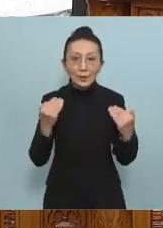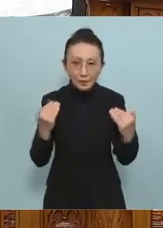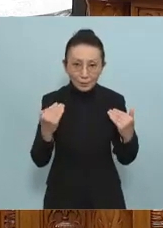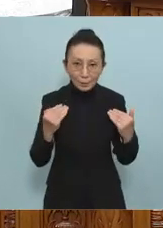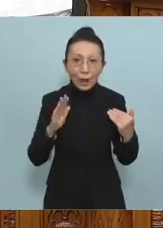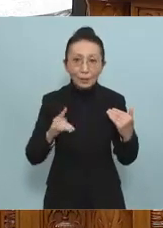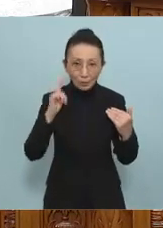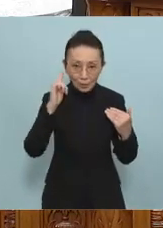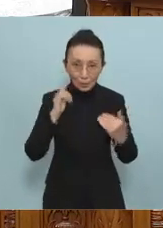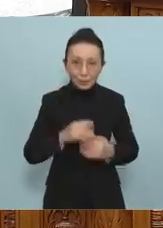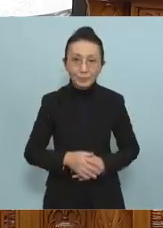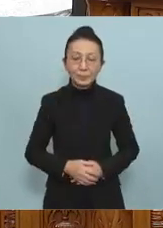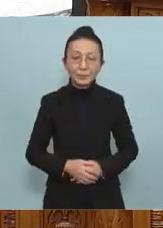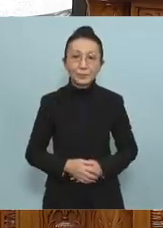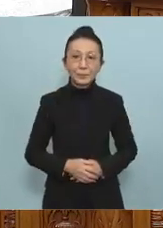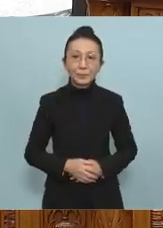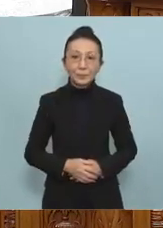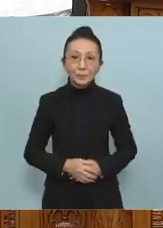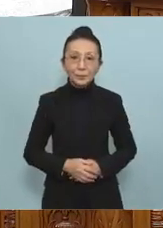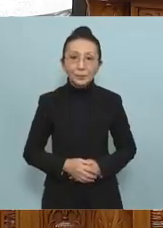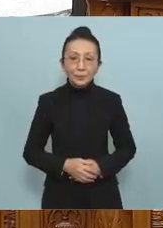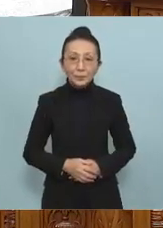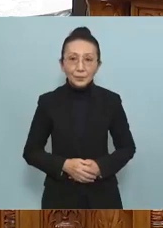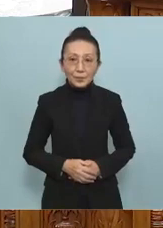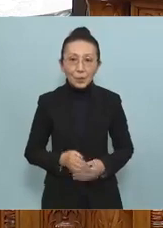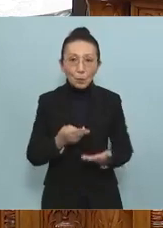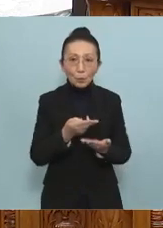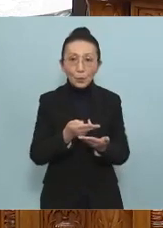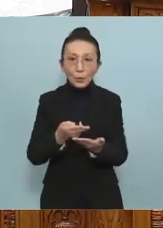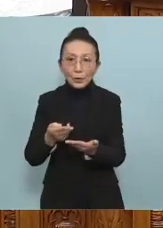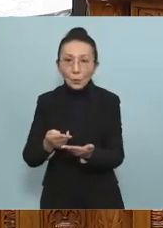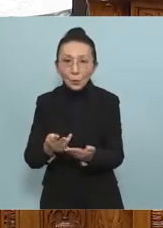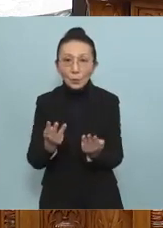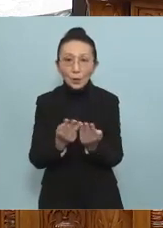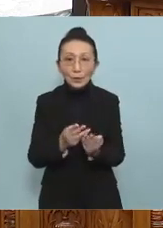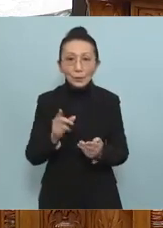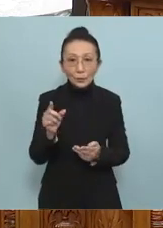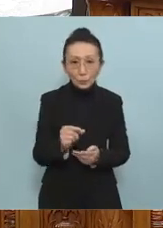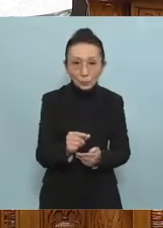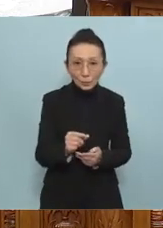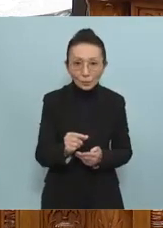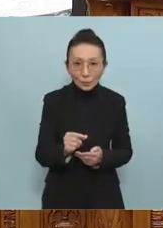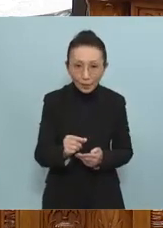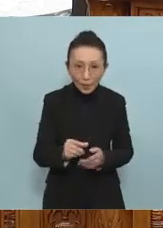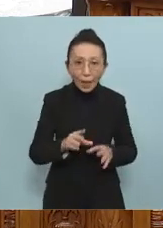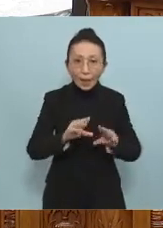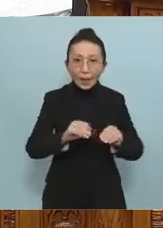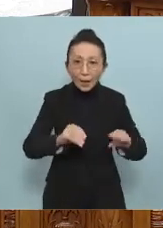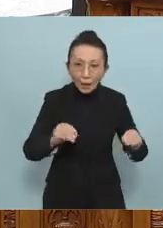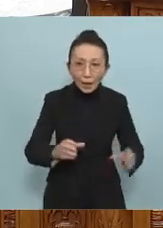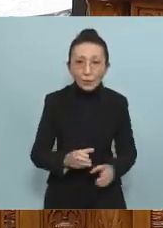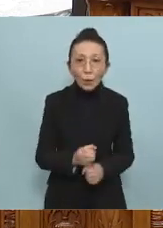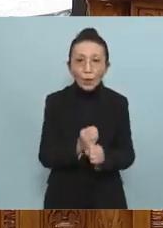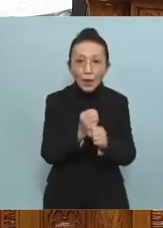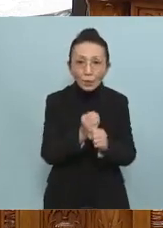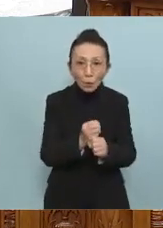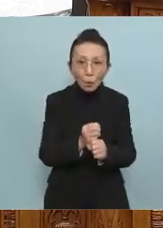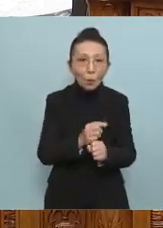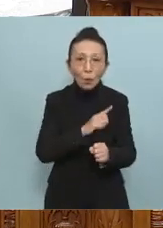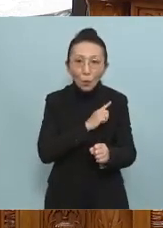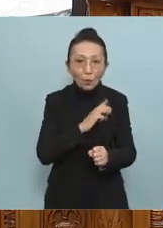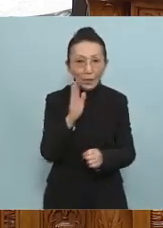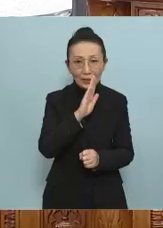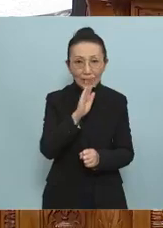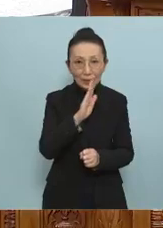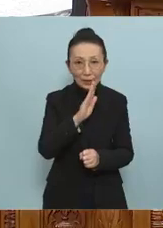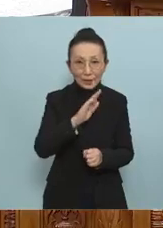が、あくまでも病床の削減や、統廃合ありきではなく地域の実用を十